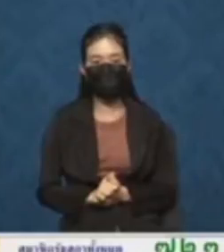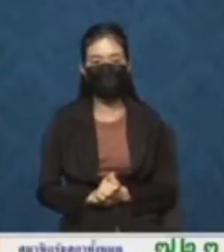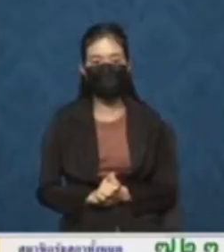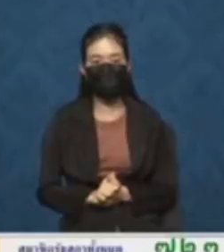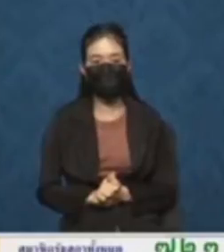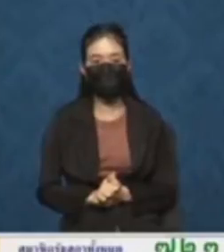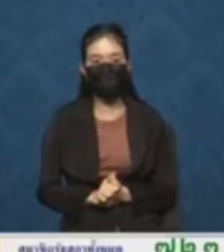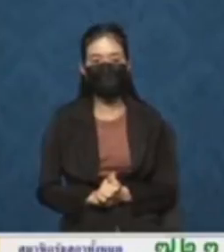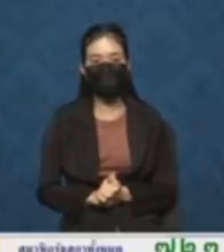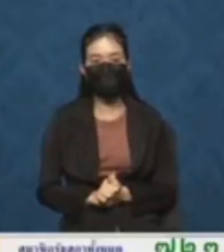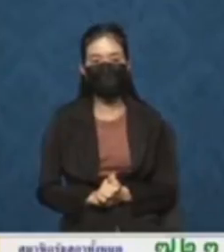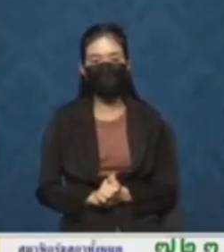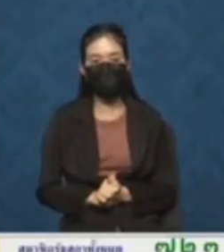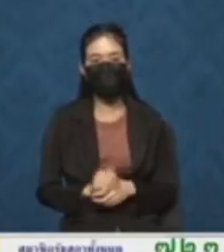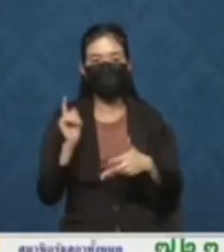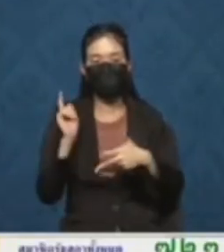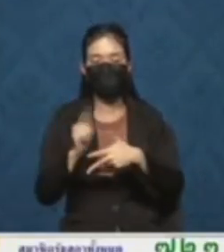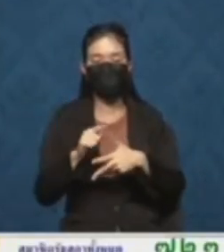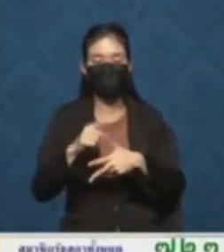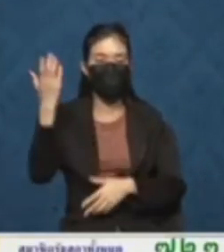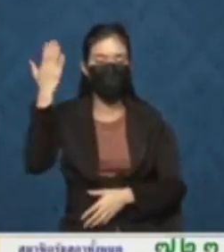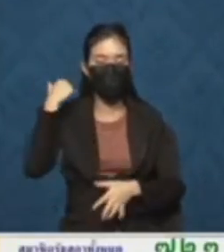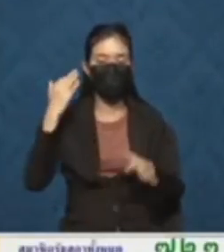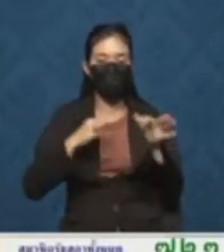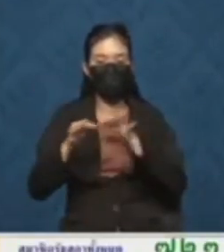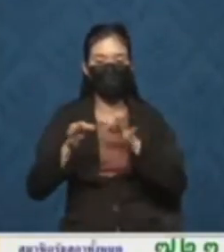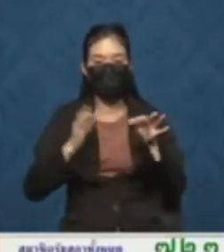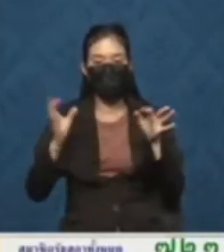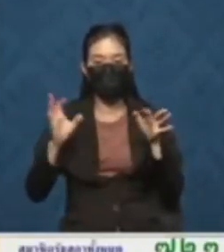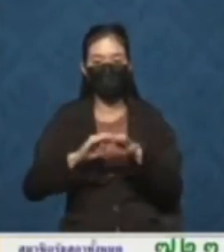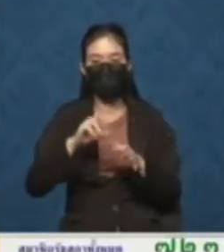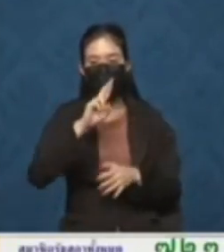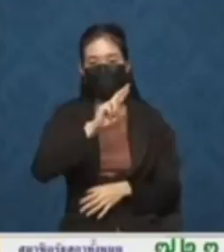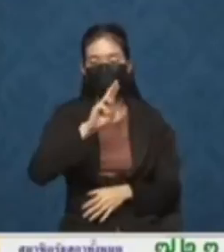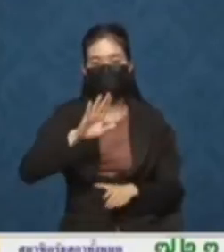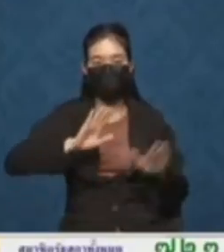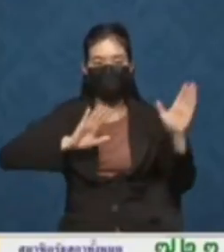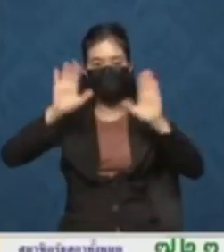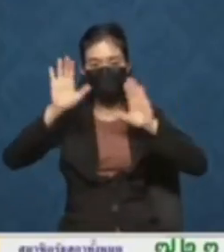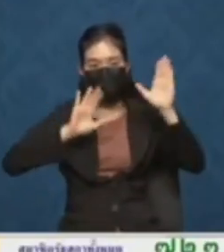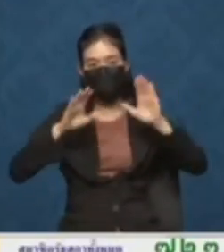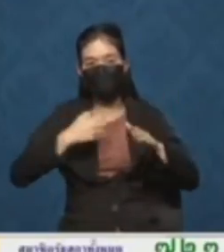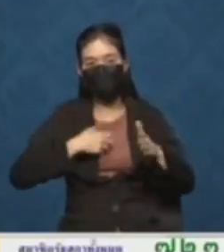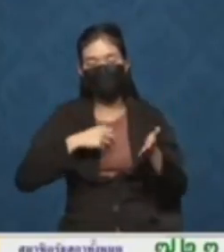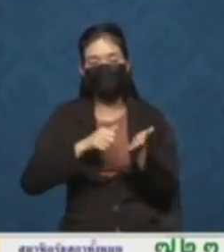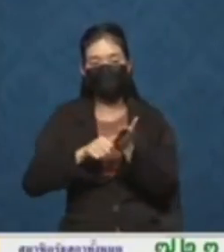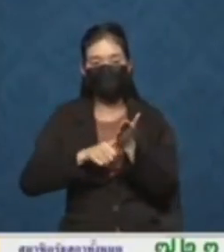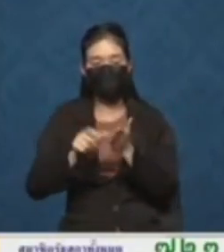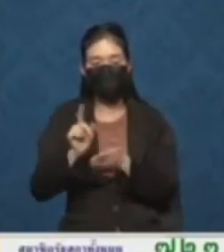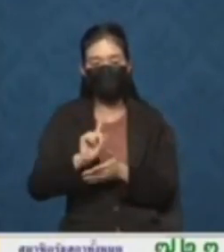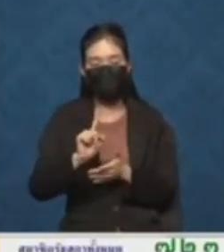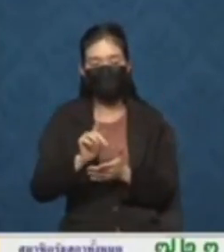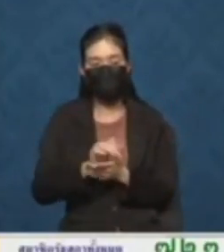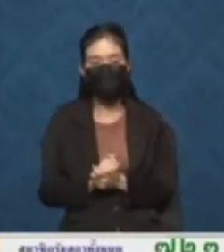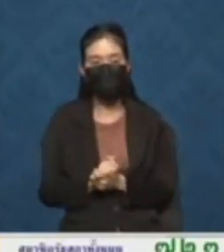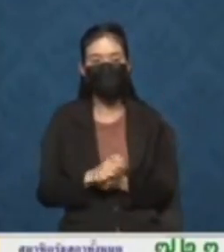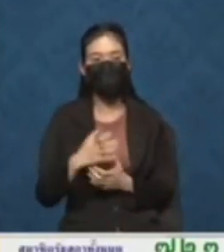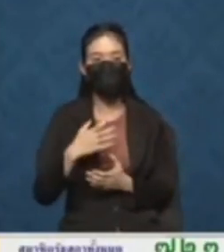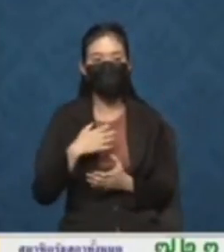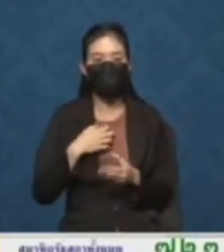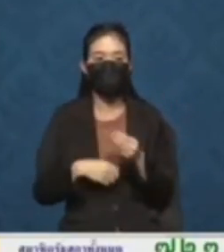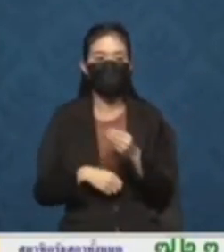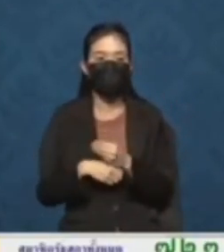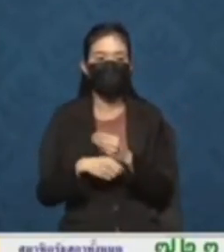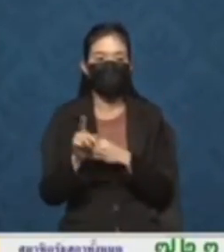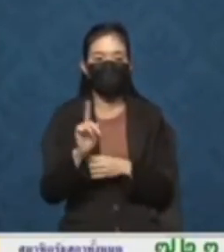านได้อธิบายมาว่าบทบัญญัติที่ขอแก้นั้นเนี่ยมันจะทำให้เป็นประชาธิปไตยมาก